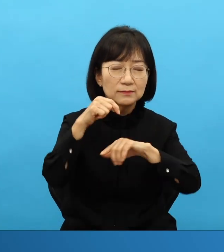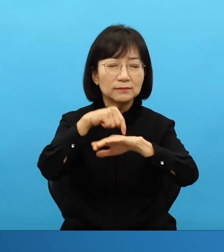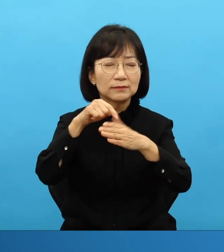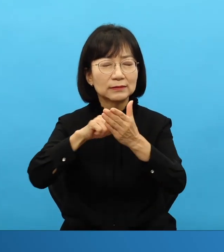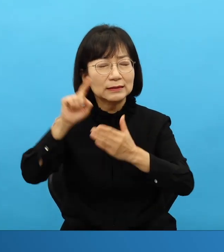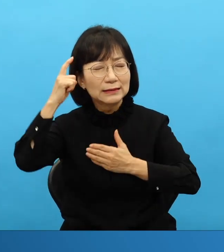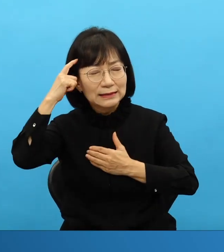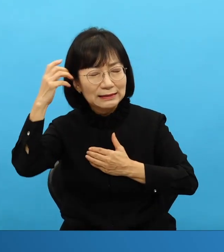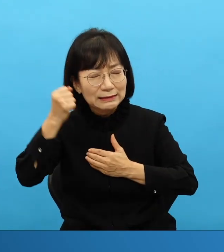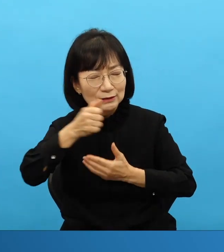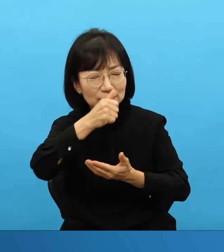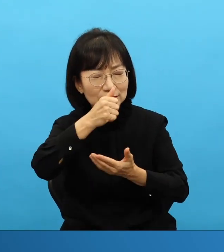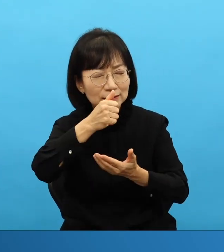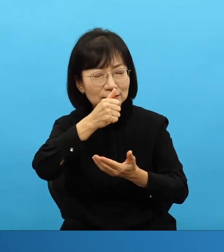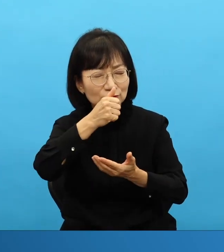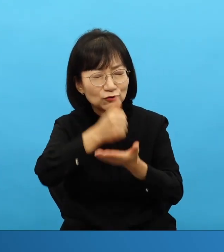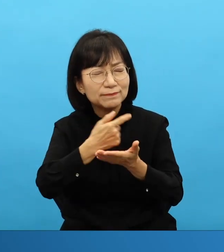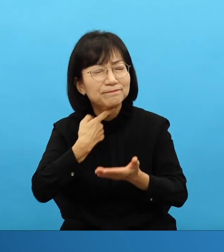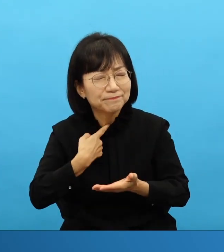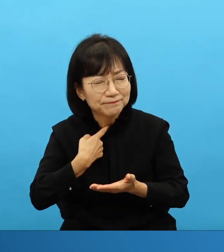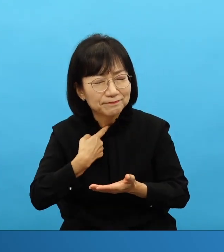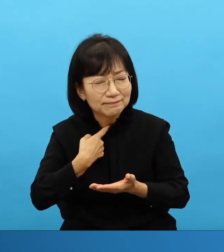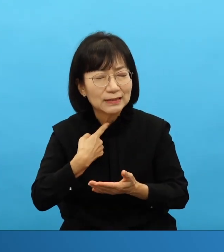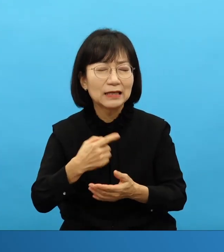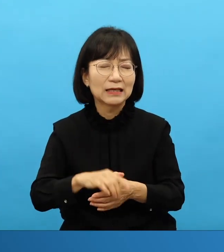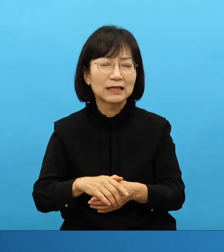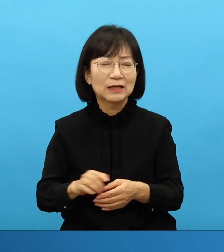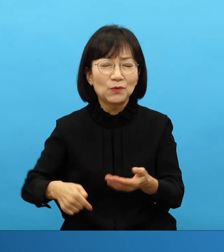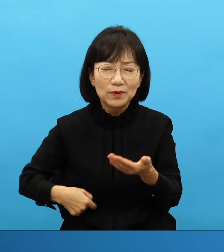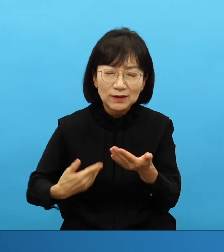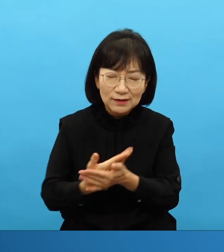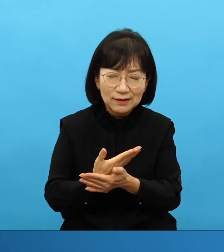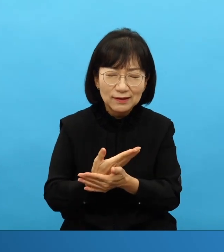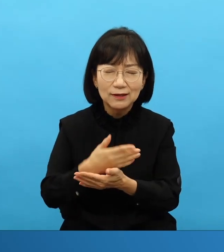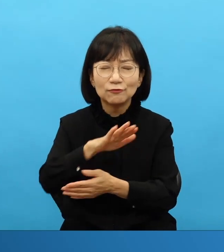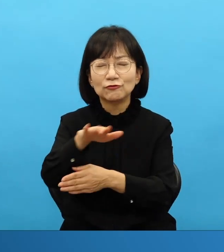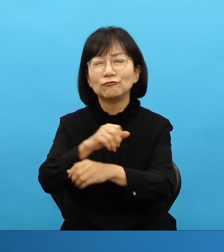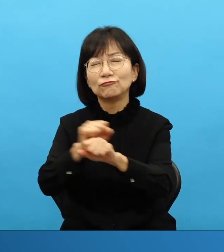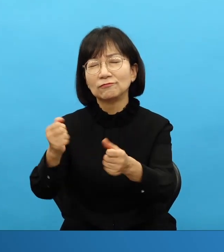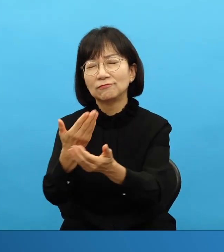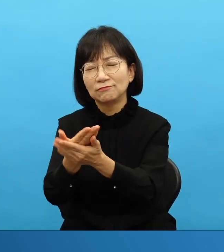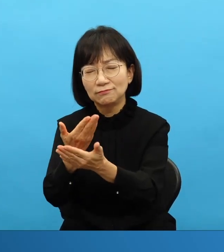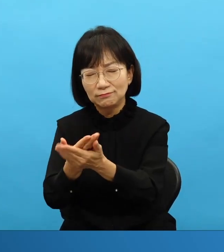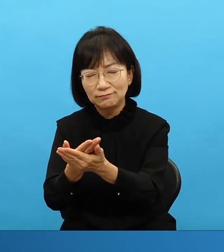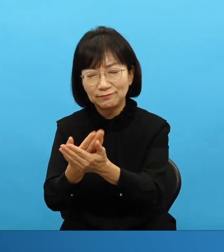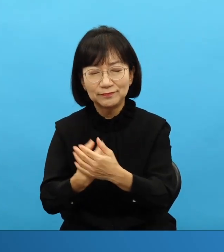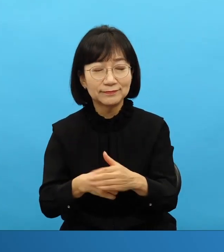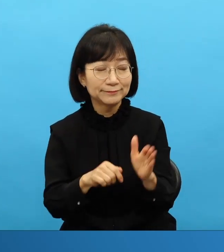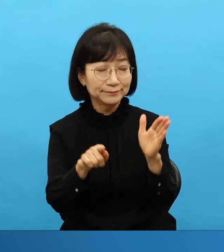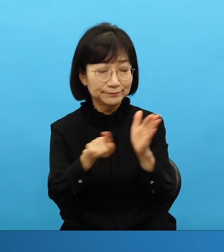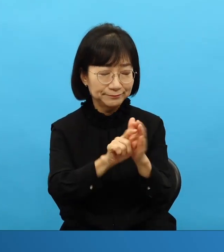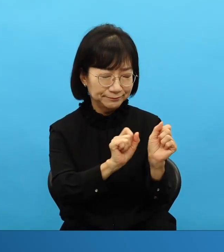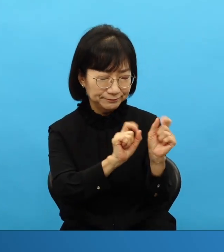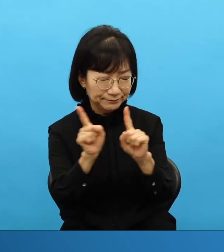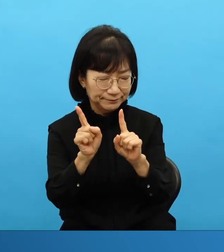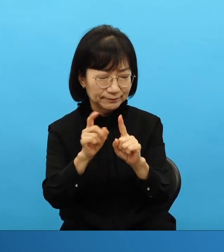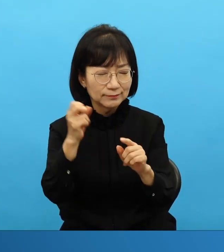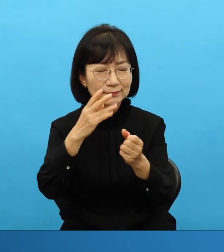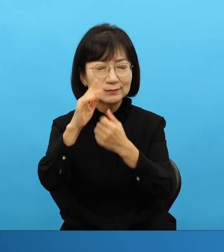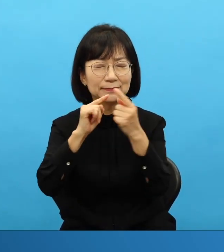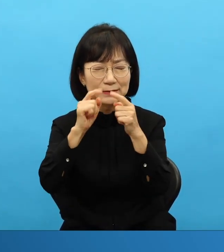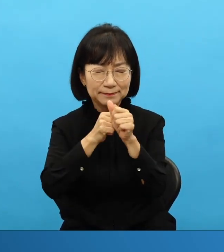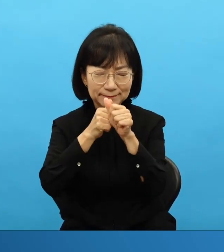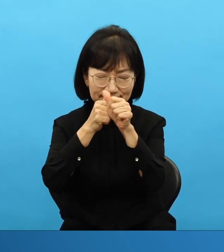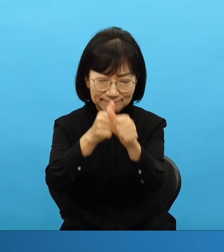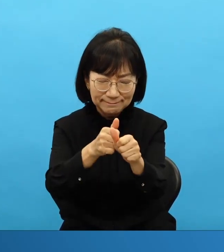죄를 회개하오니 용서하여 주시고 믿음이 회복되어지면서 말씀대로 구하고 인도받는